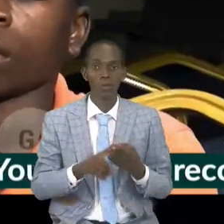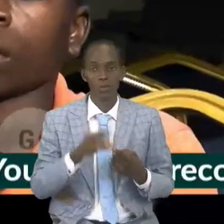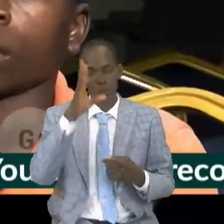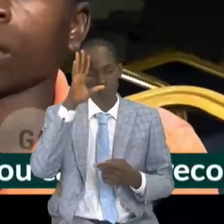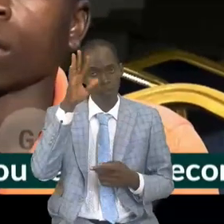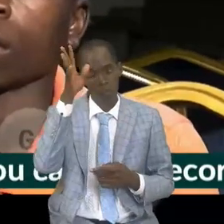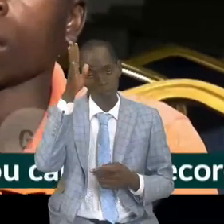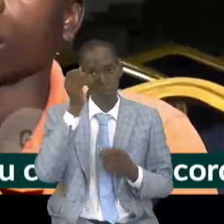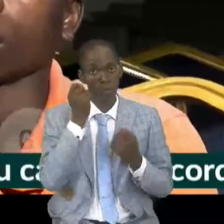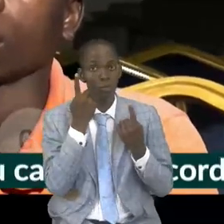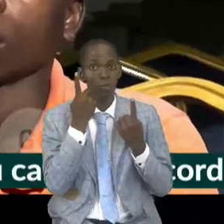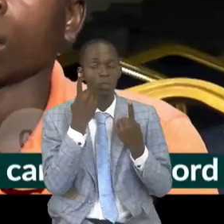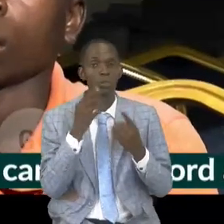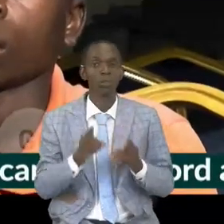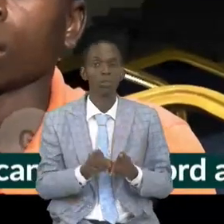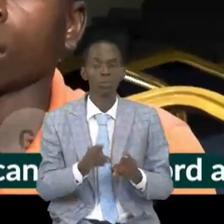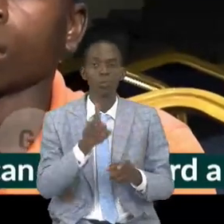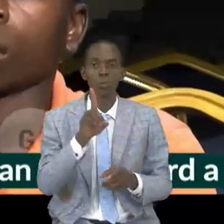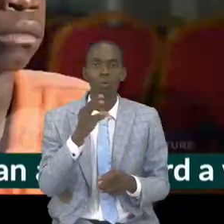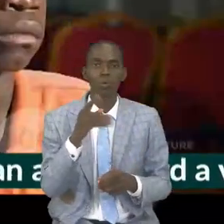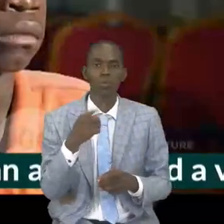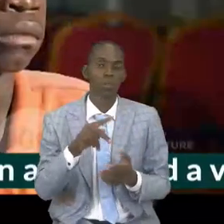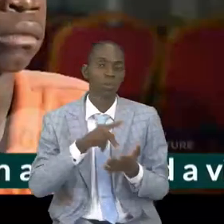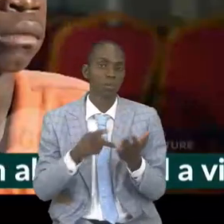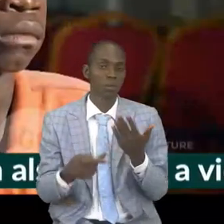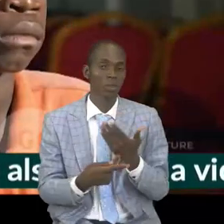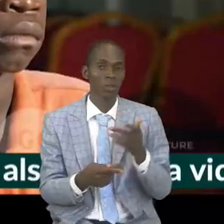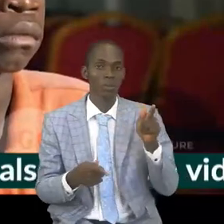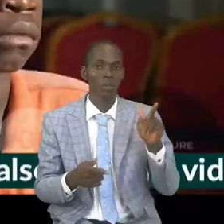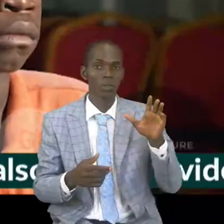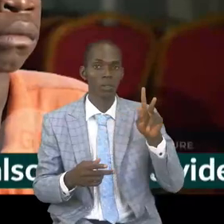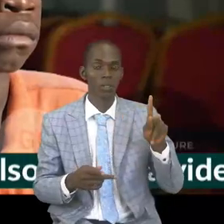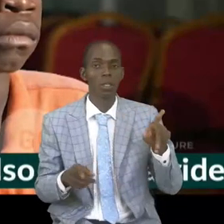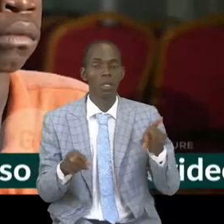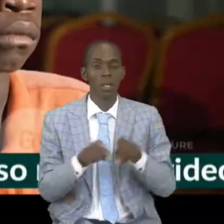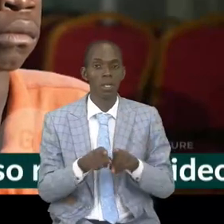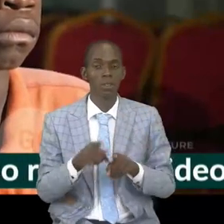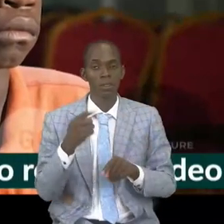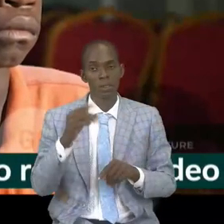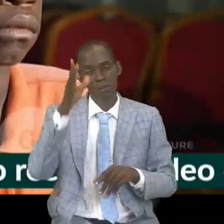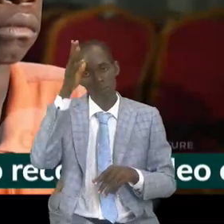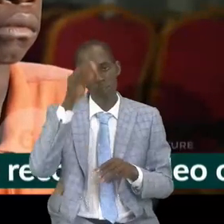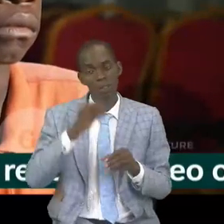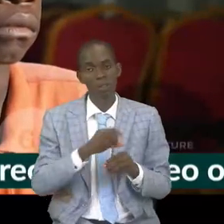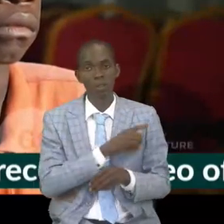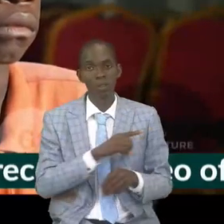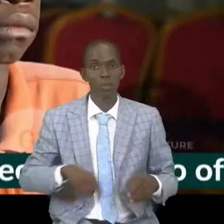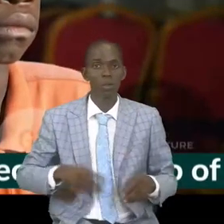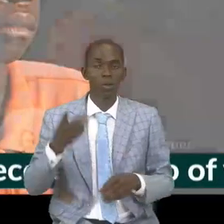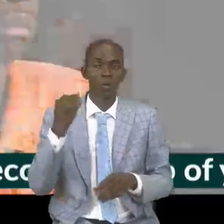surprise, c'est au cours de l'un des programmes de JCK, pendant que notre Père dans le Seigneur